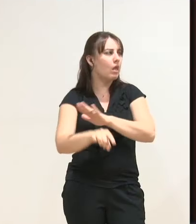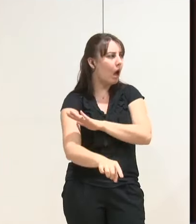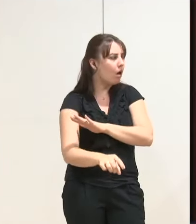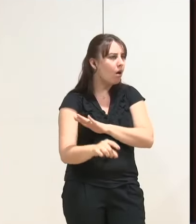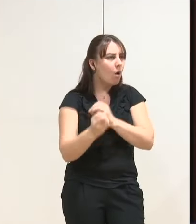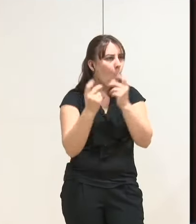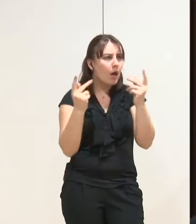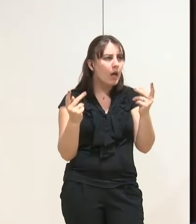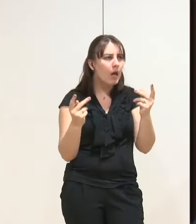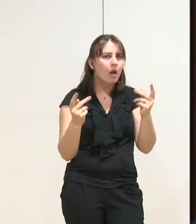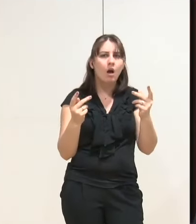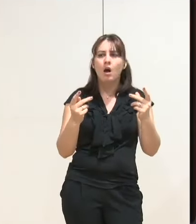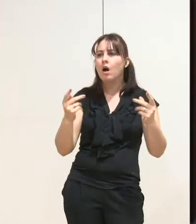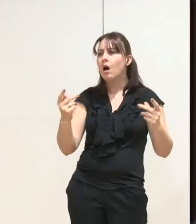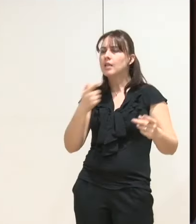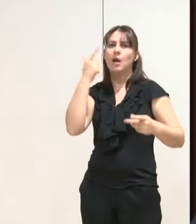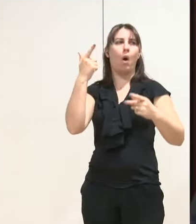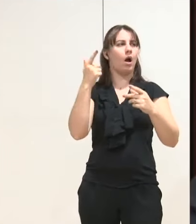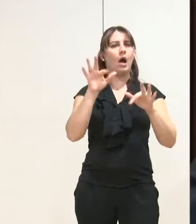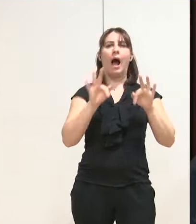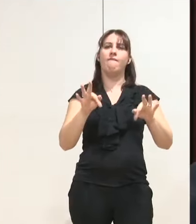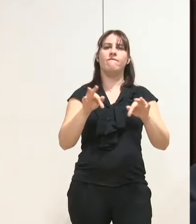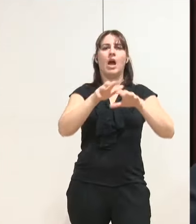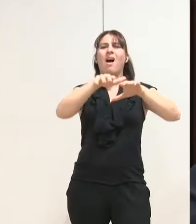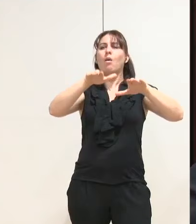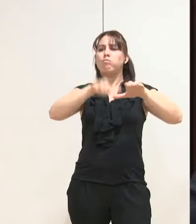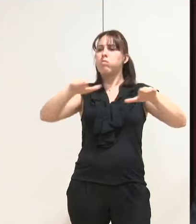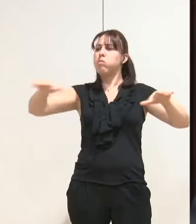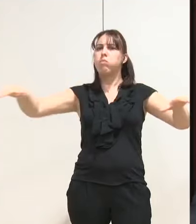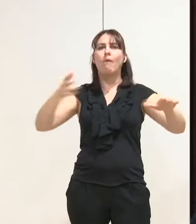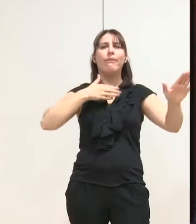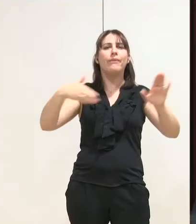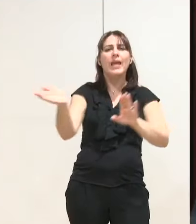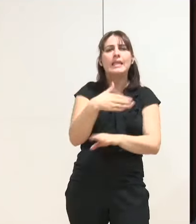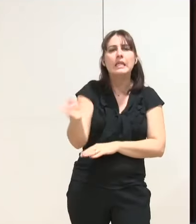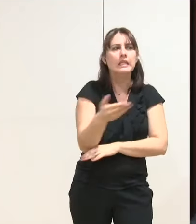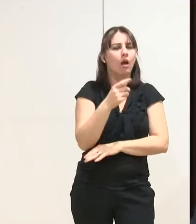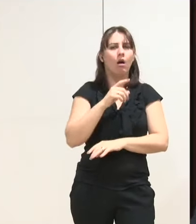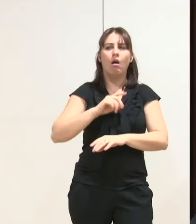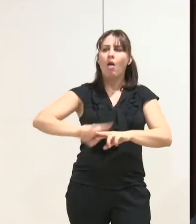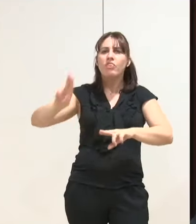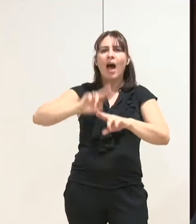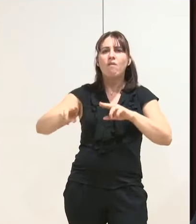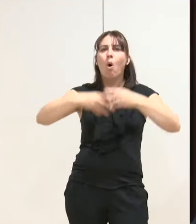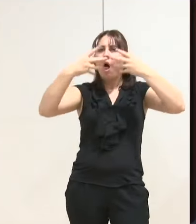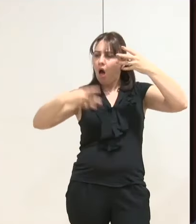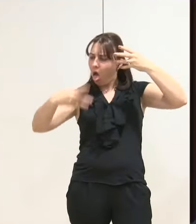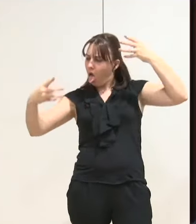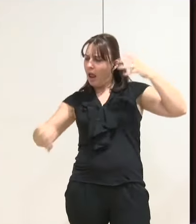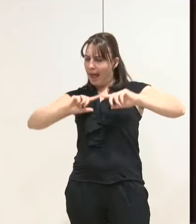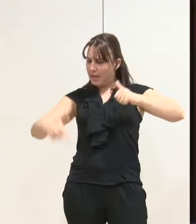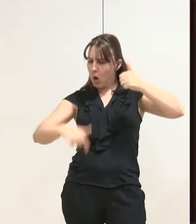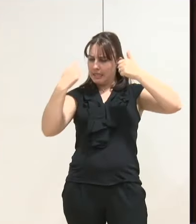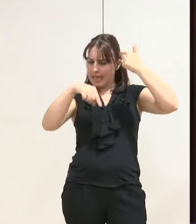après c'est la Hal la halle des tennis et puis tout le tralaler et puis chacun des travaux dans plein d'école c'est incroyable